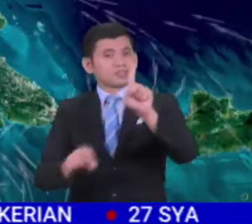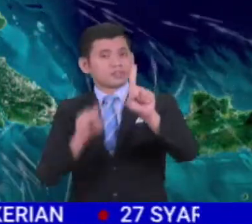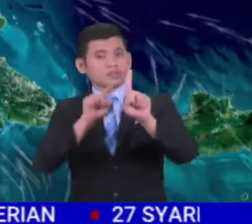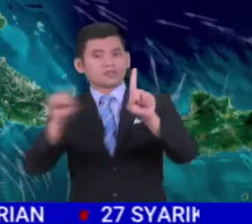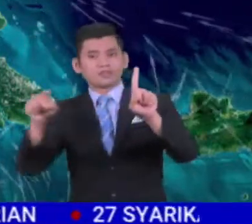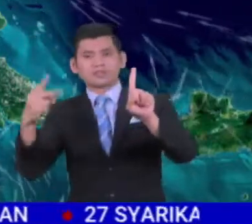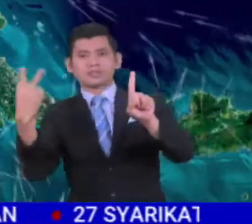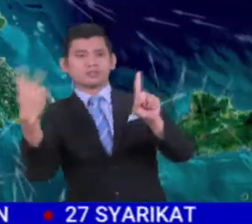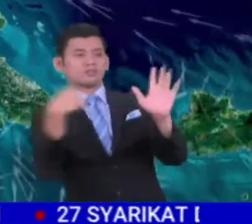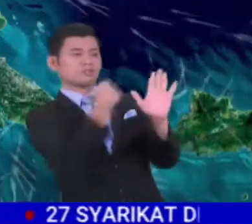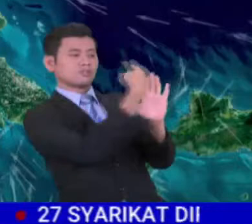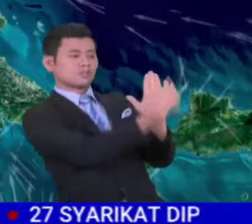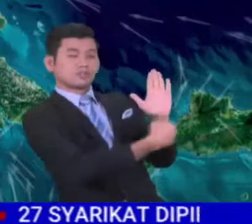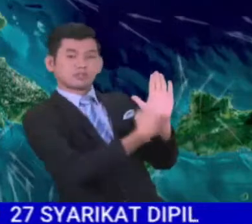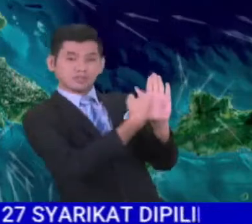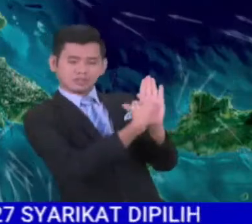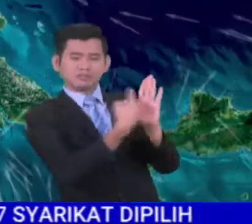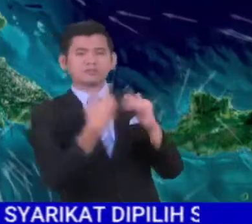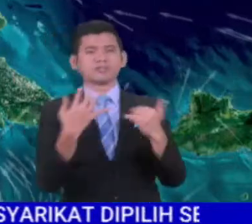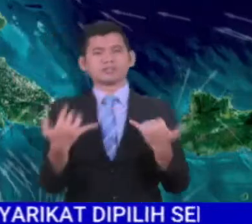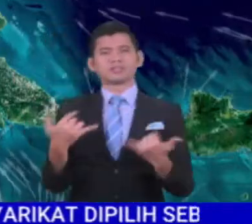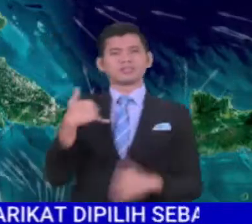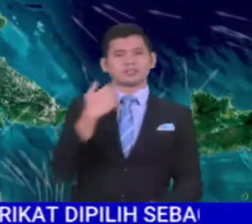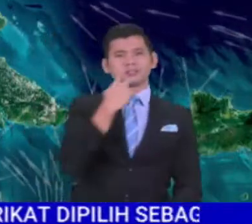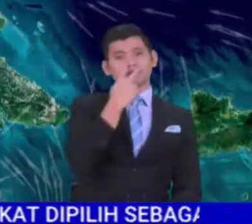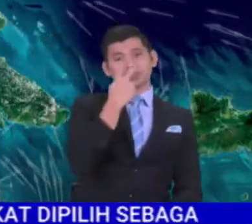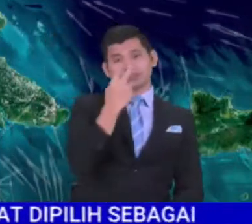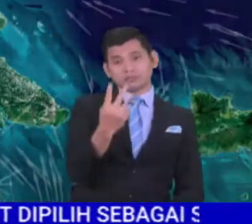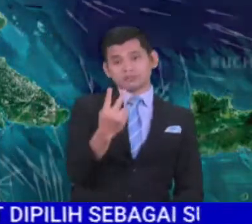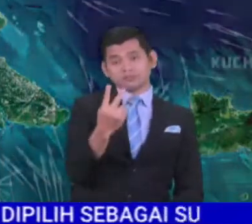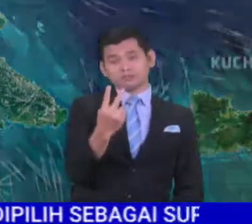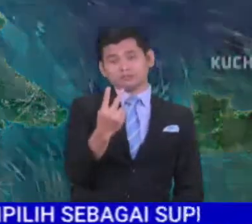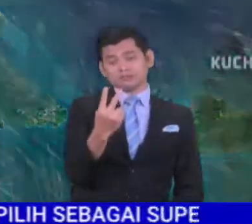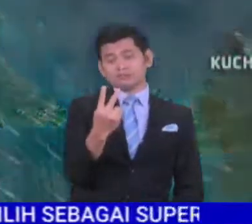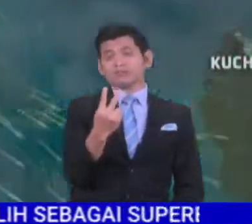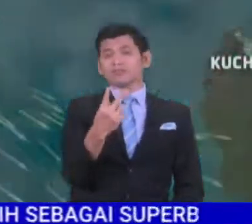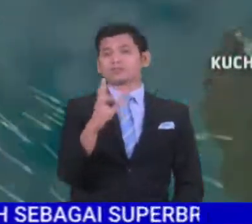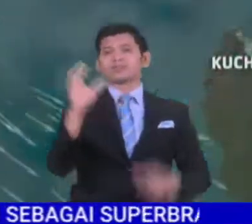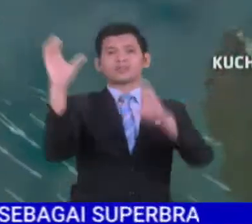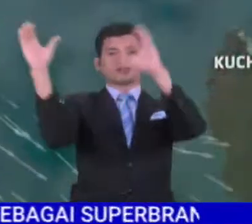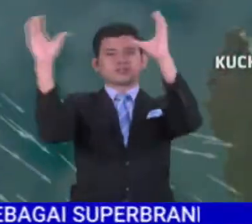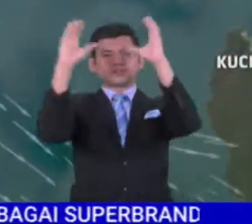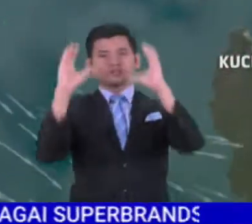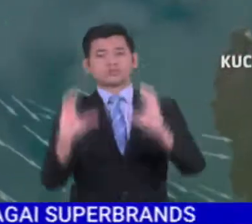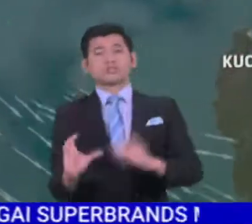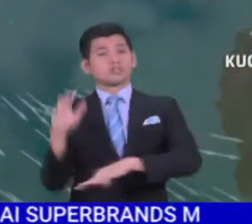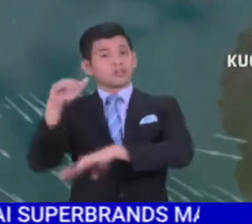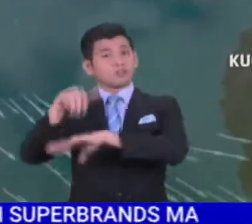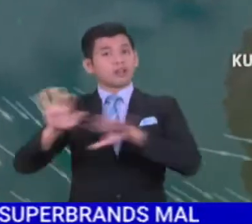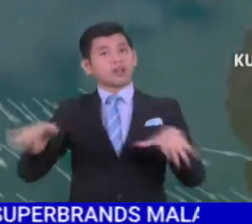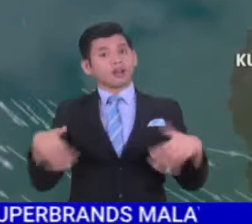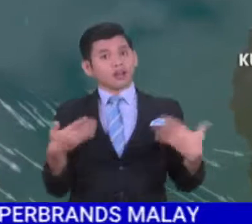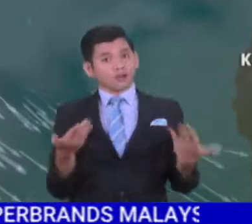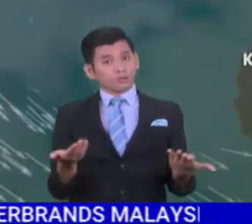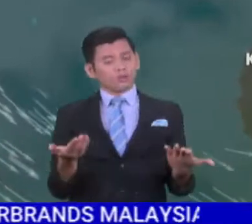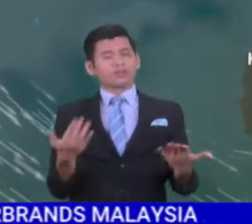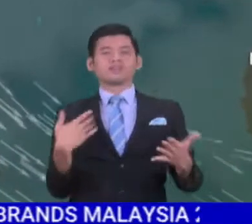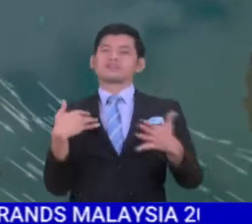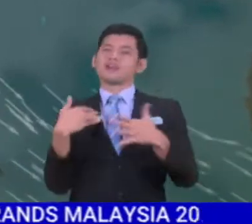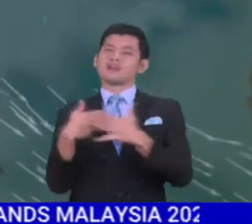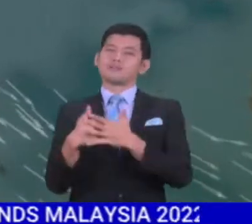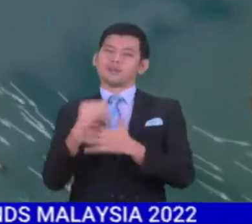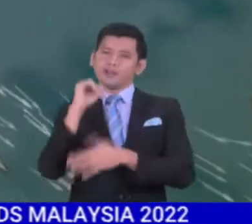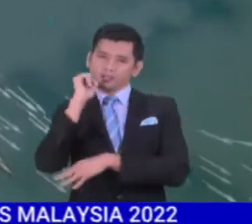jam sahaja lagi. Baik, seterusnya kita lihat pula kepada ramalan cuaca di sebelah malam sehingga keesokan